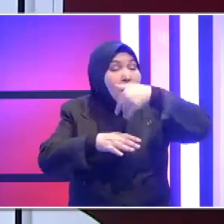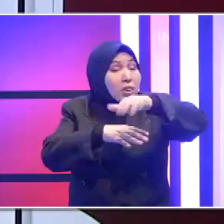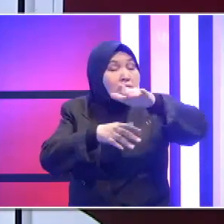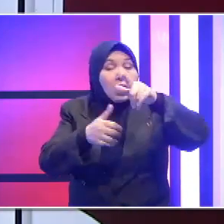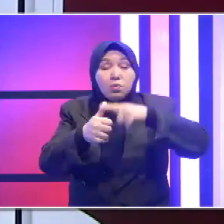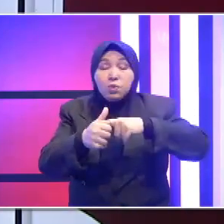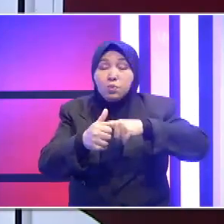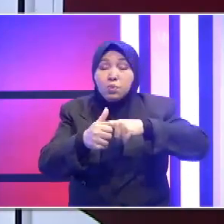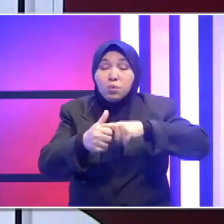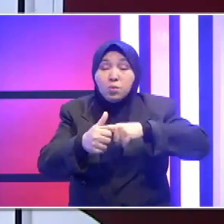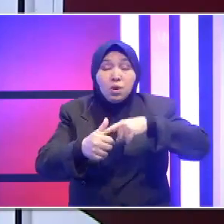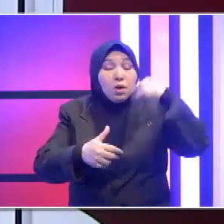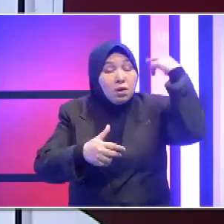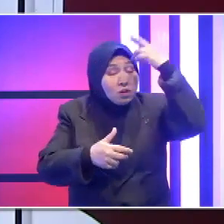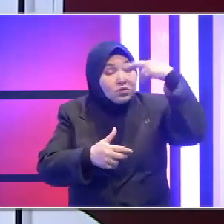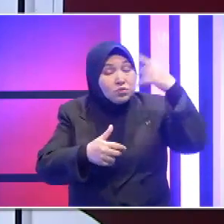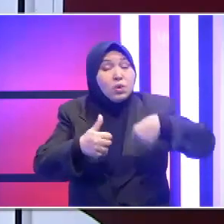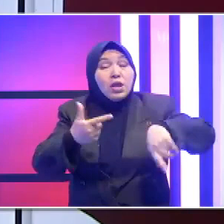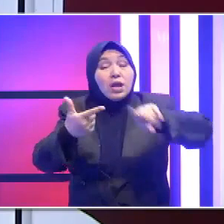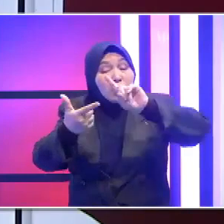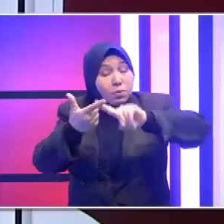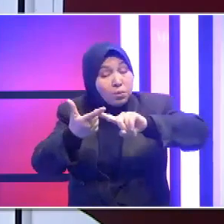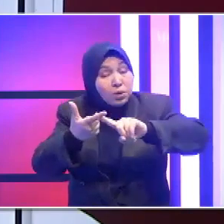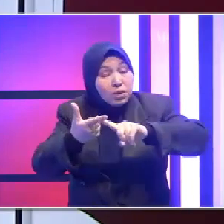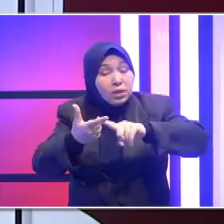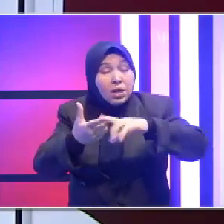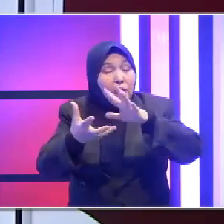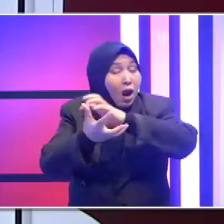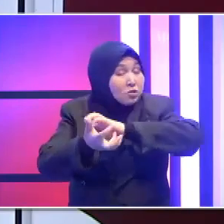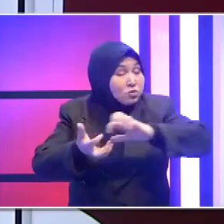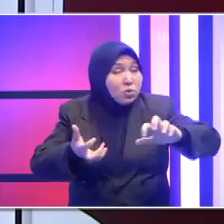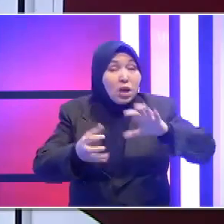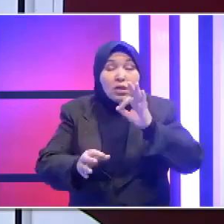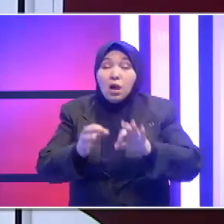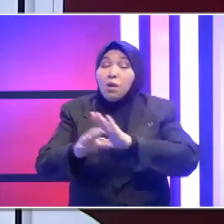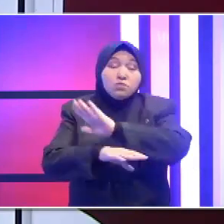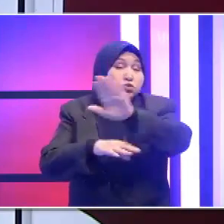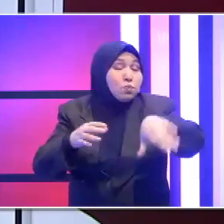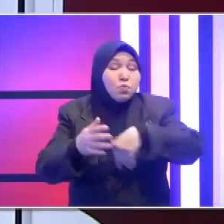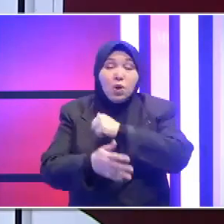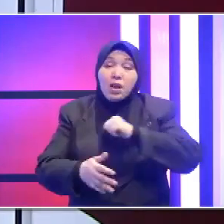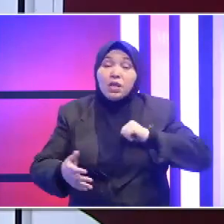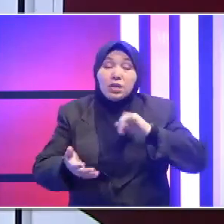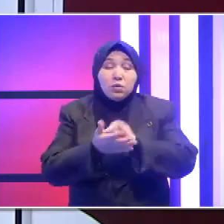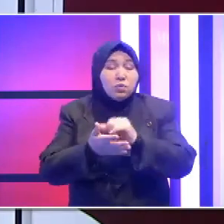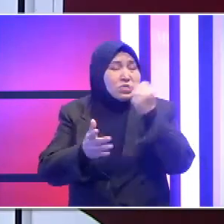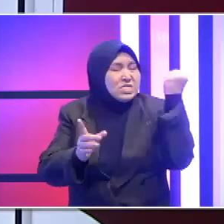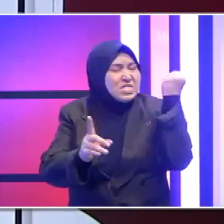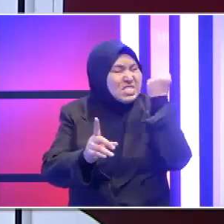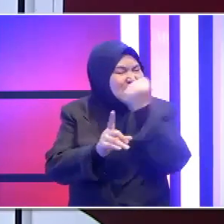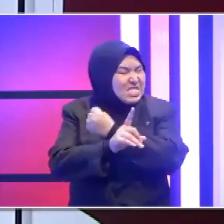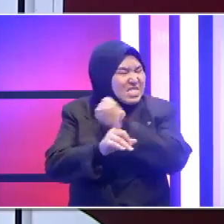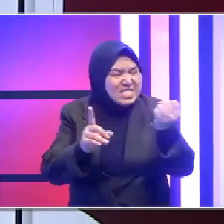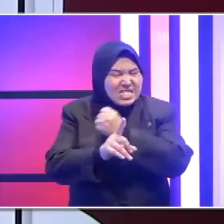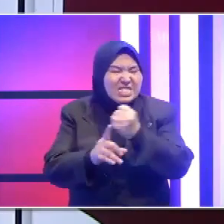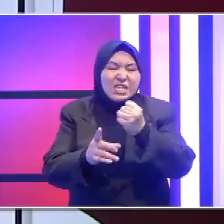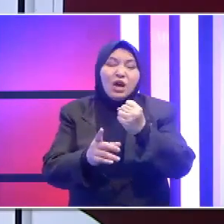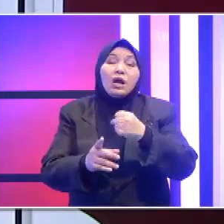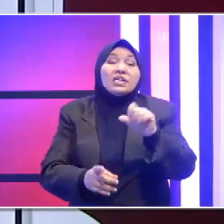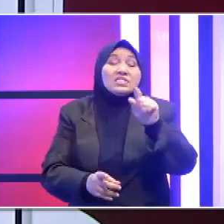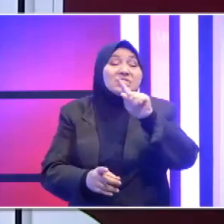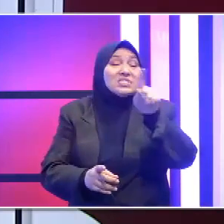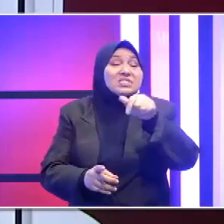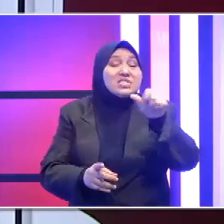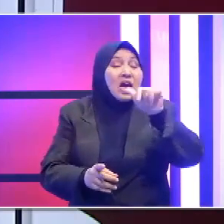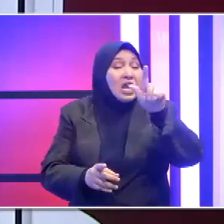dahulu Rasul 1 yang keduanya ialah dihancurkan kalau semua ahlinya itu solimun yaitu salib tidak